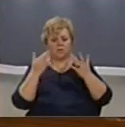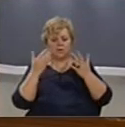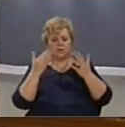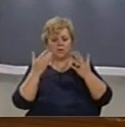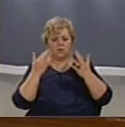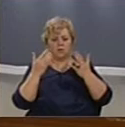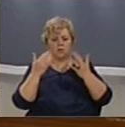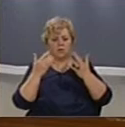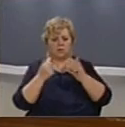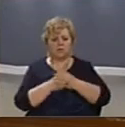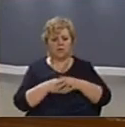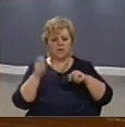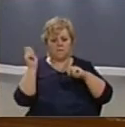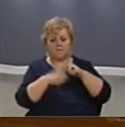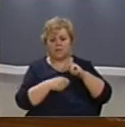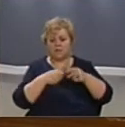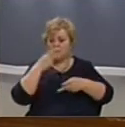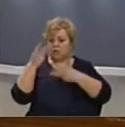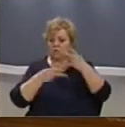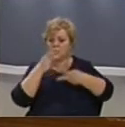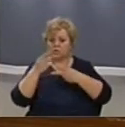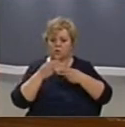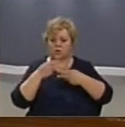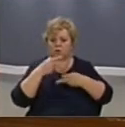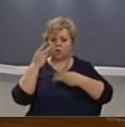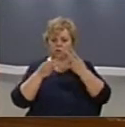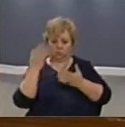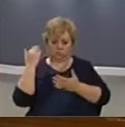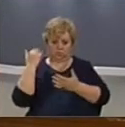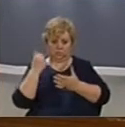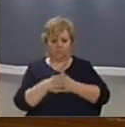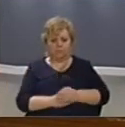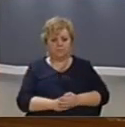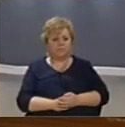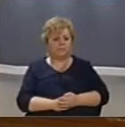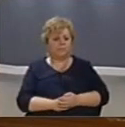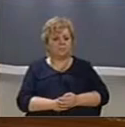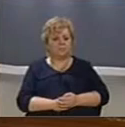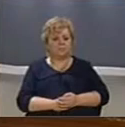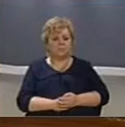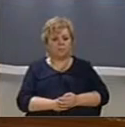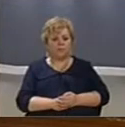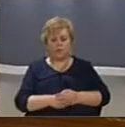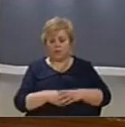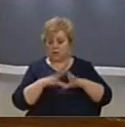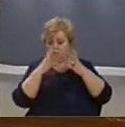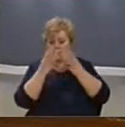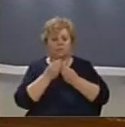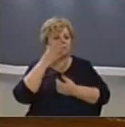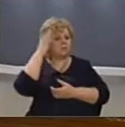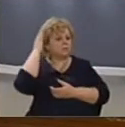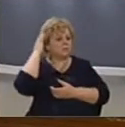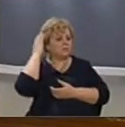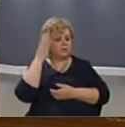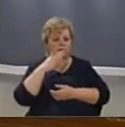dhe sa janë të i kalu vërejtjet e auditorit gjatë kontroleve të kaluare. Dhe pas gjithë këtyre dilemave,